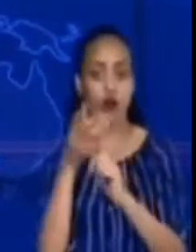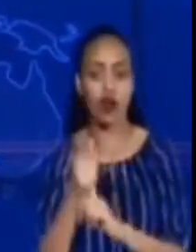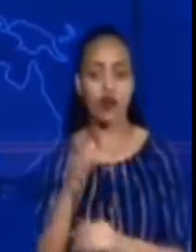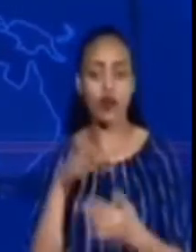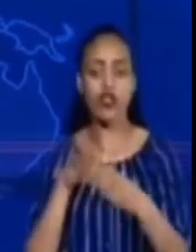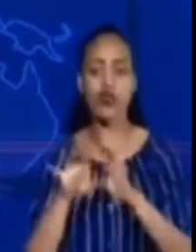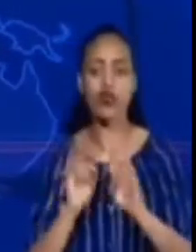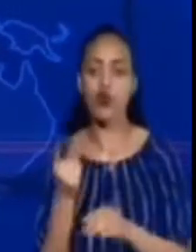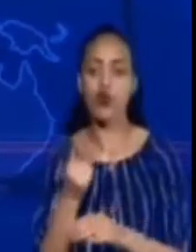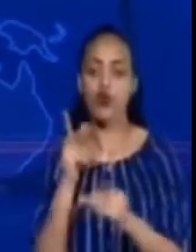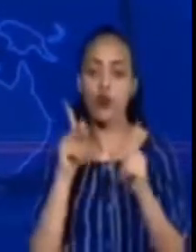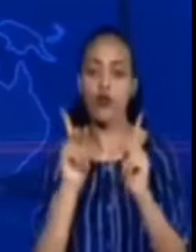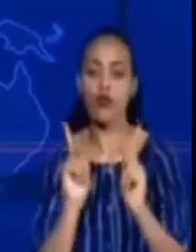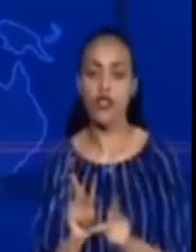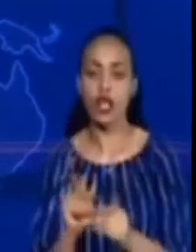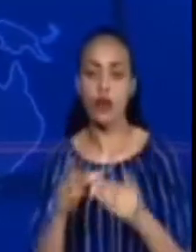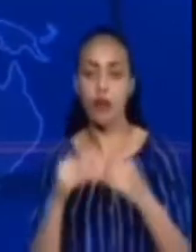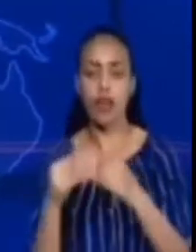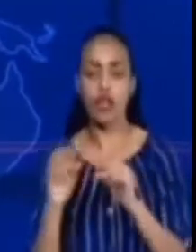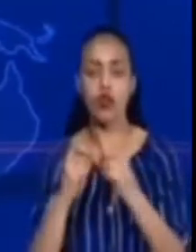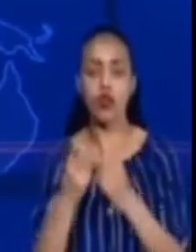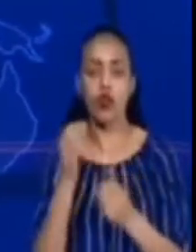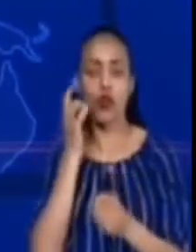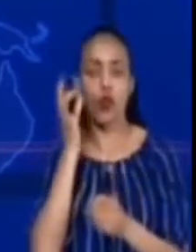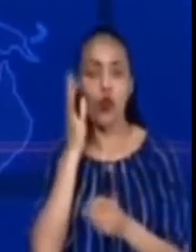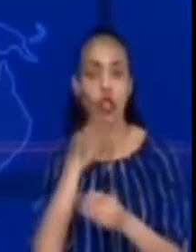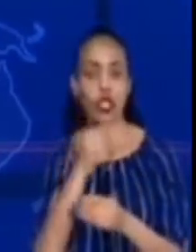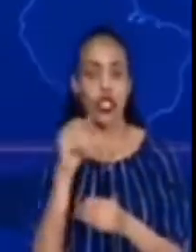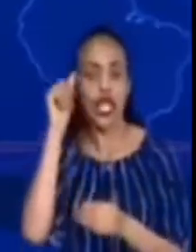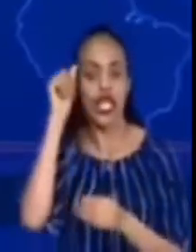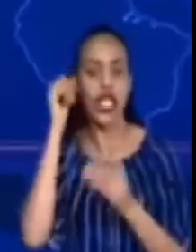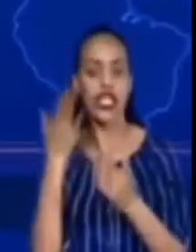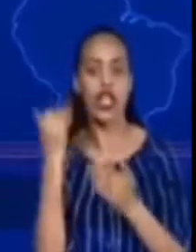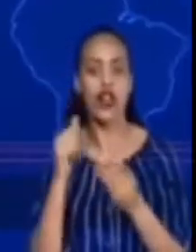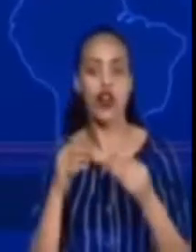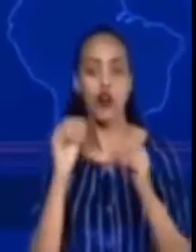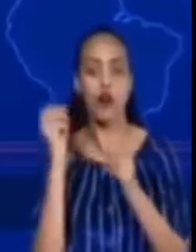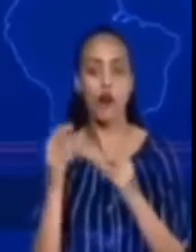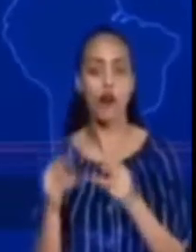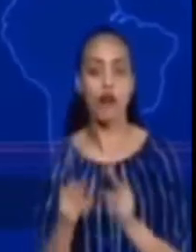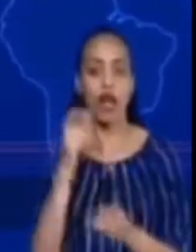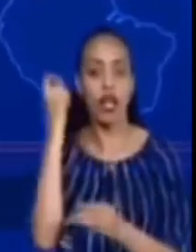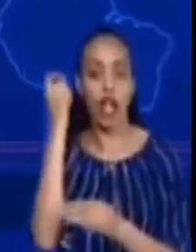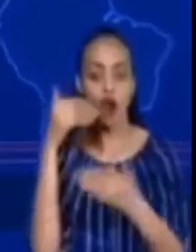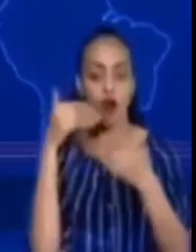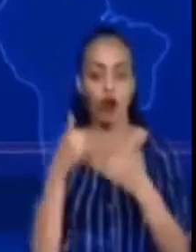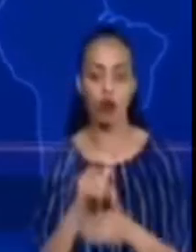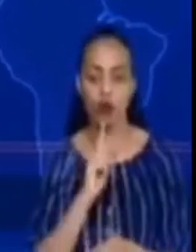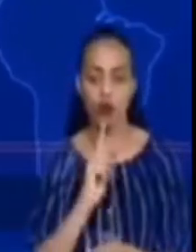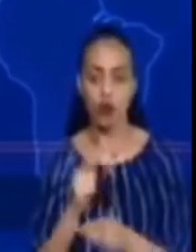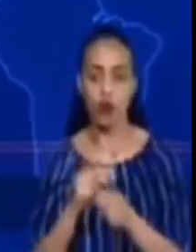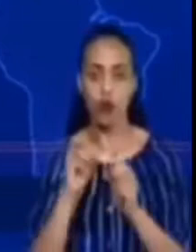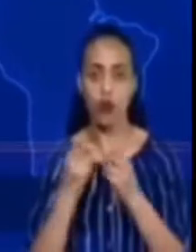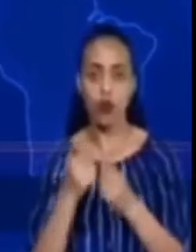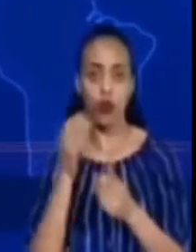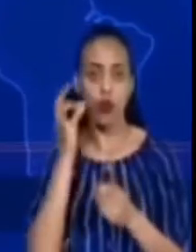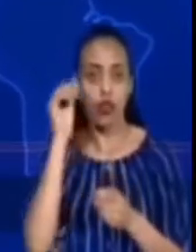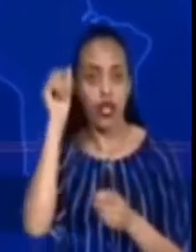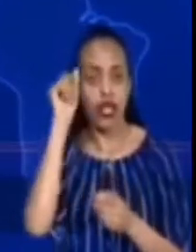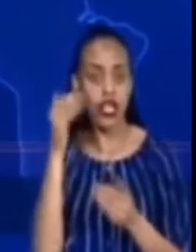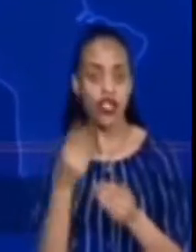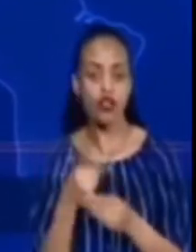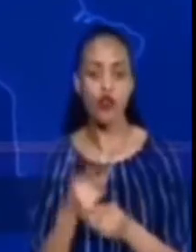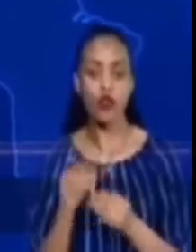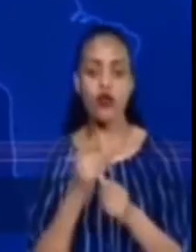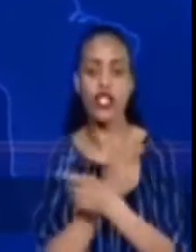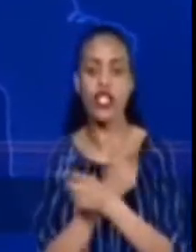እኛንን ለዚህ አበቃረ ኢትዮጵያ ግን ዘረኞች አይደለንም እኛ ዘረኞች አይደለንም አማራ ይሁን ክርስቲያን ይሁን ምን ማለለም